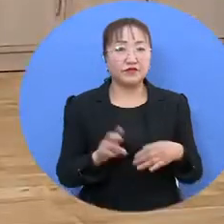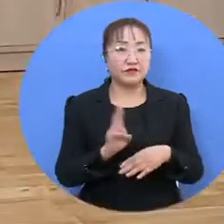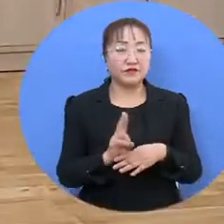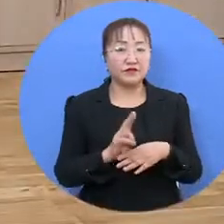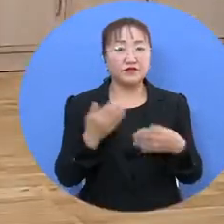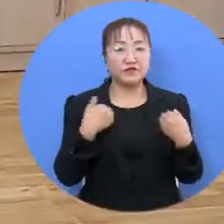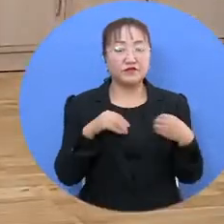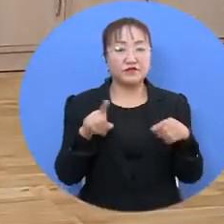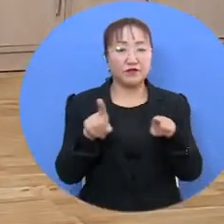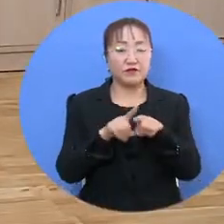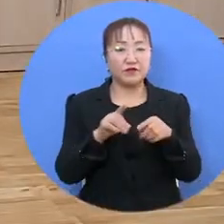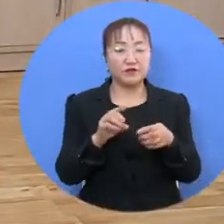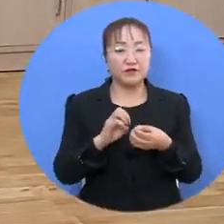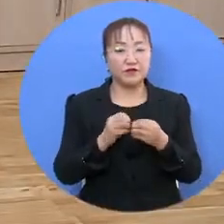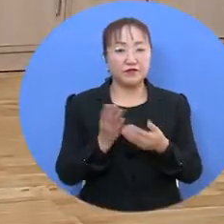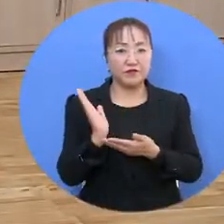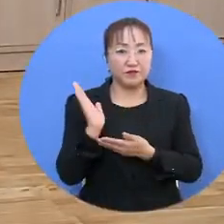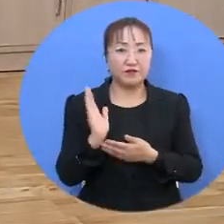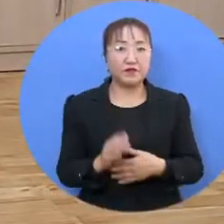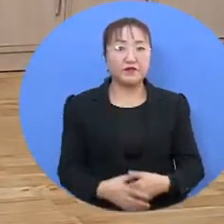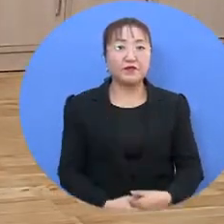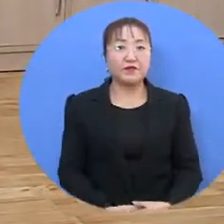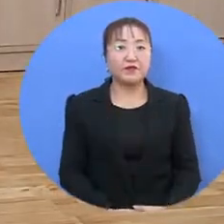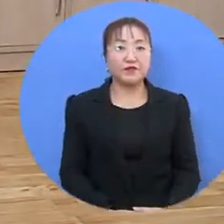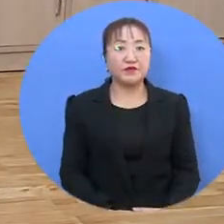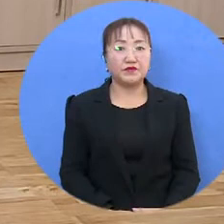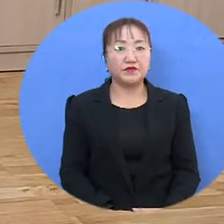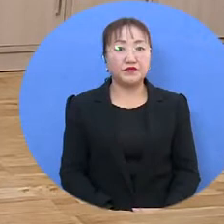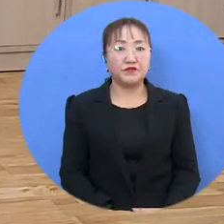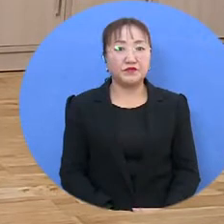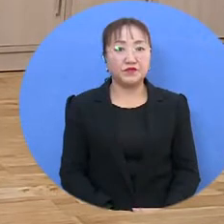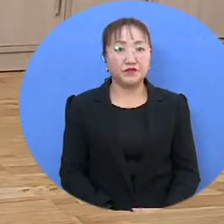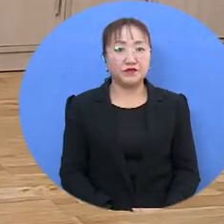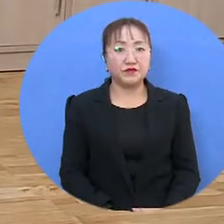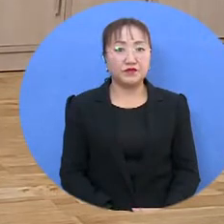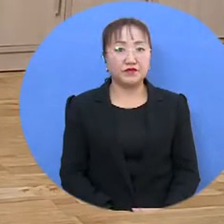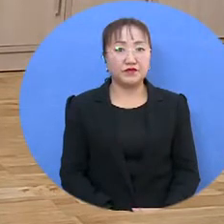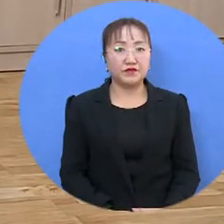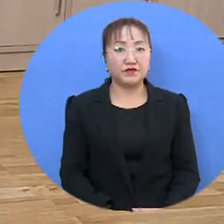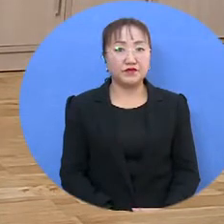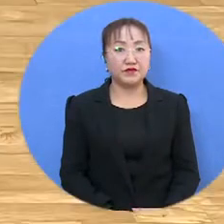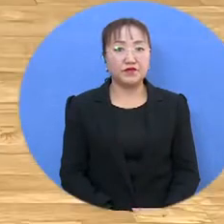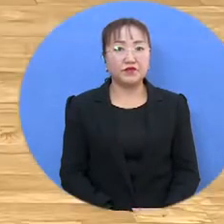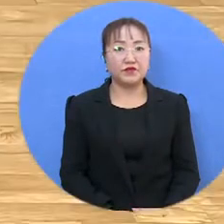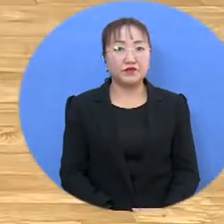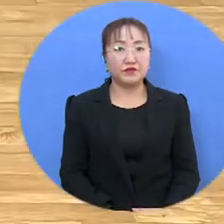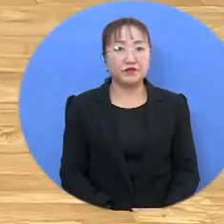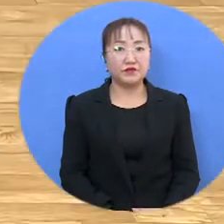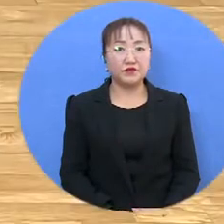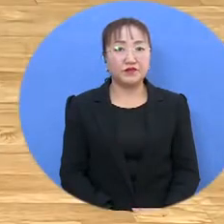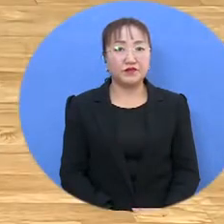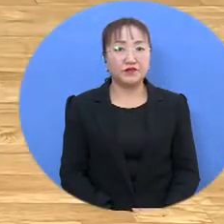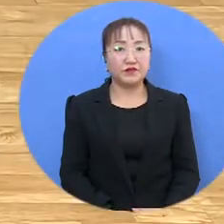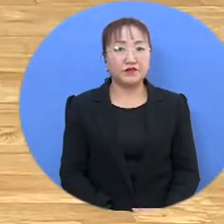1 2 3 4 5 6 7 8 хурдан явлаа 1 2